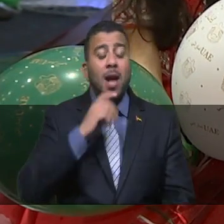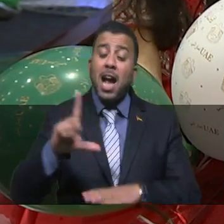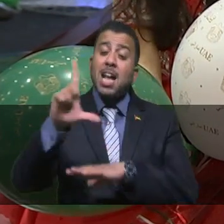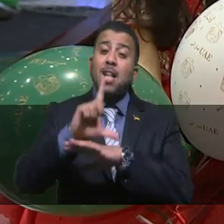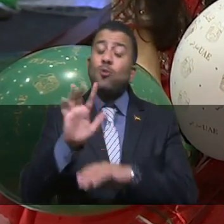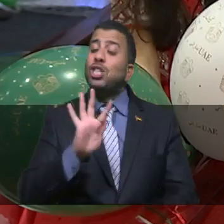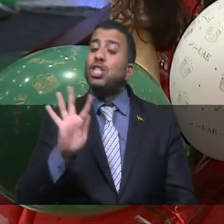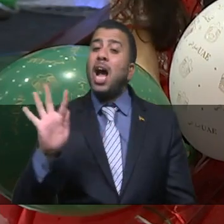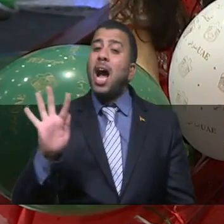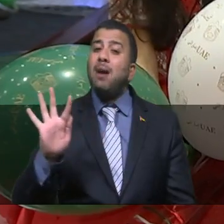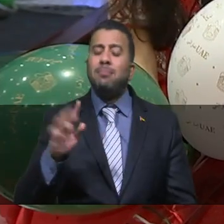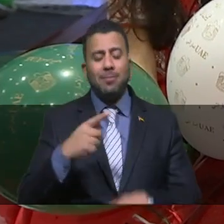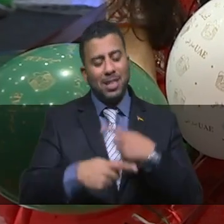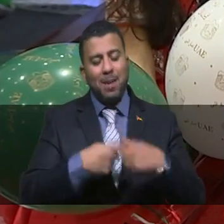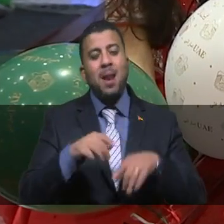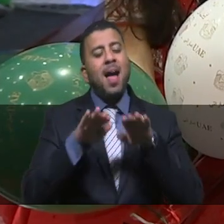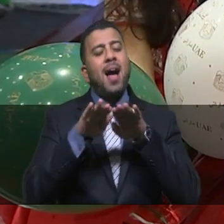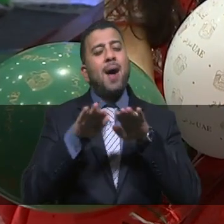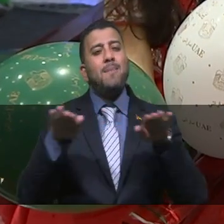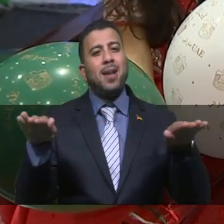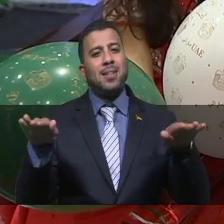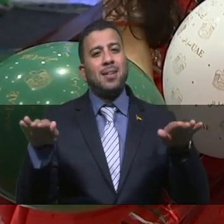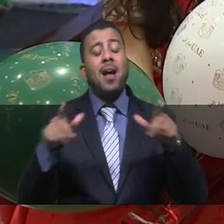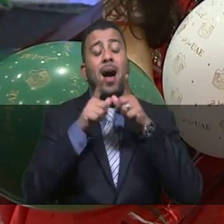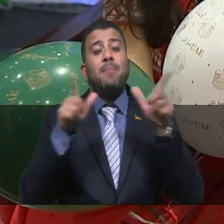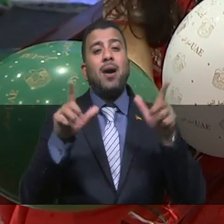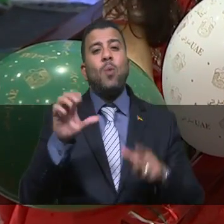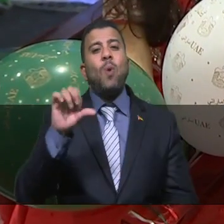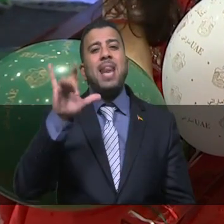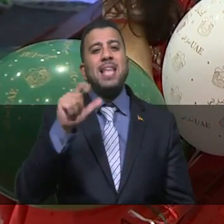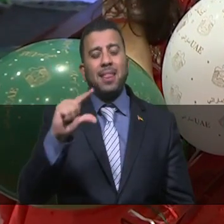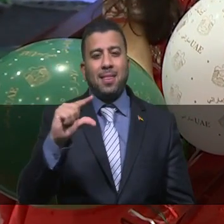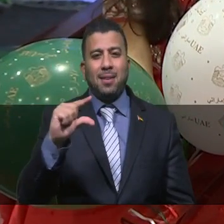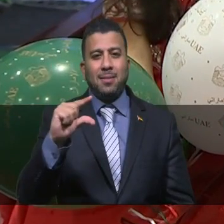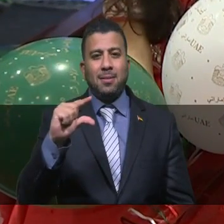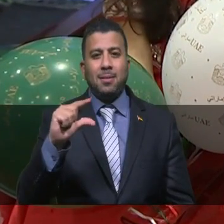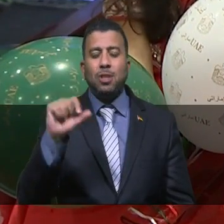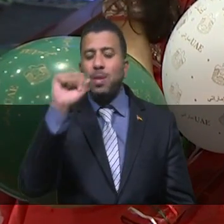وشعبا ويديم عليها الأمن والأمان. لأخبار الدار وليد عارف من الشارقة.